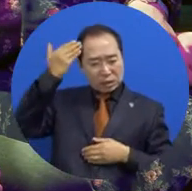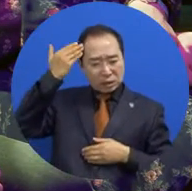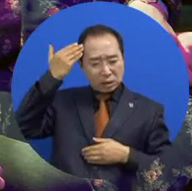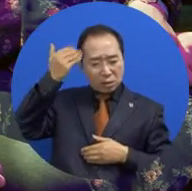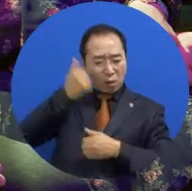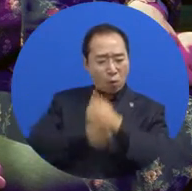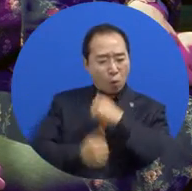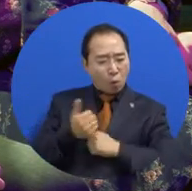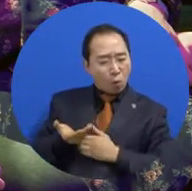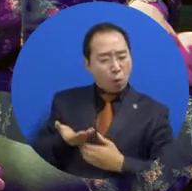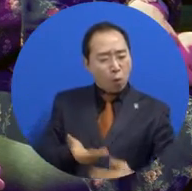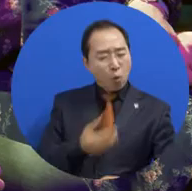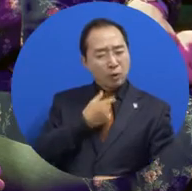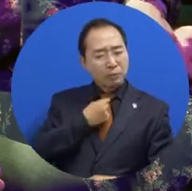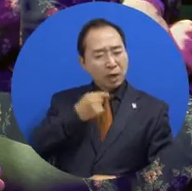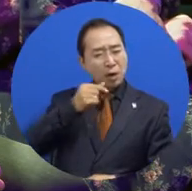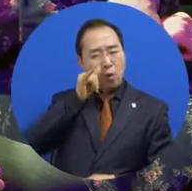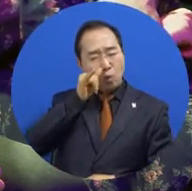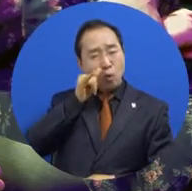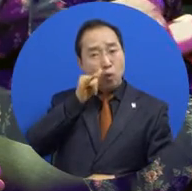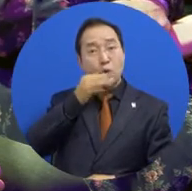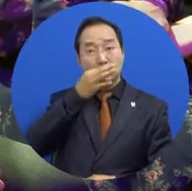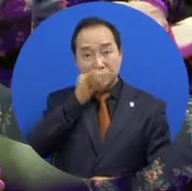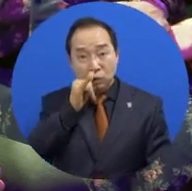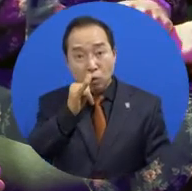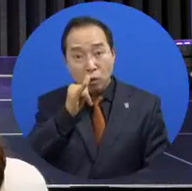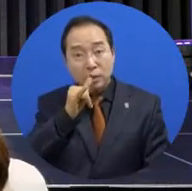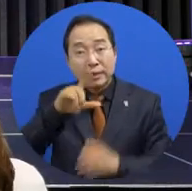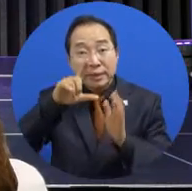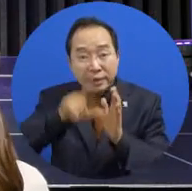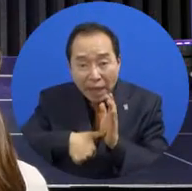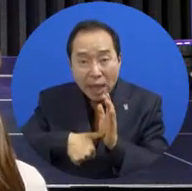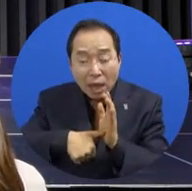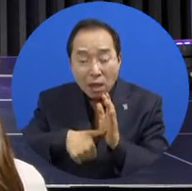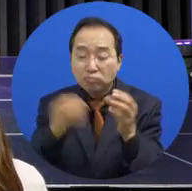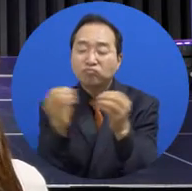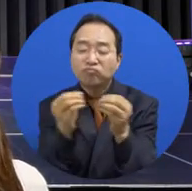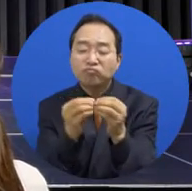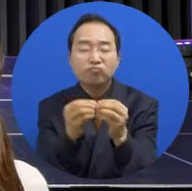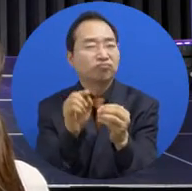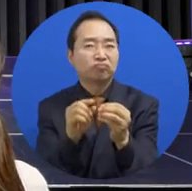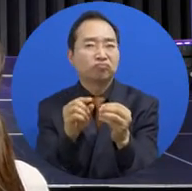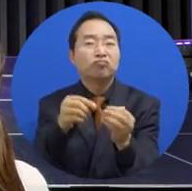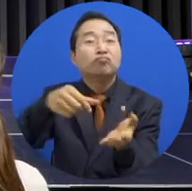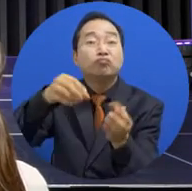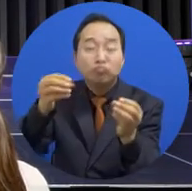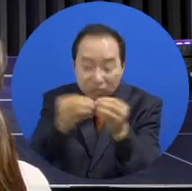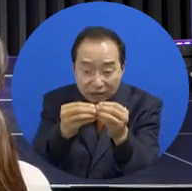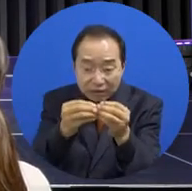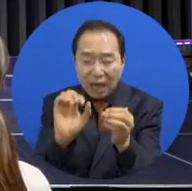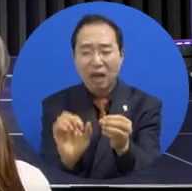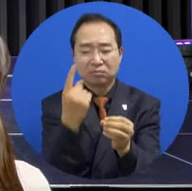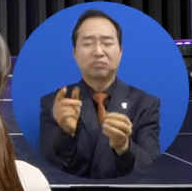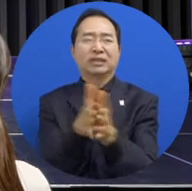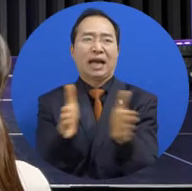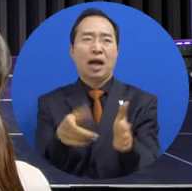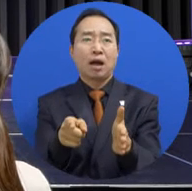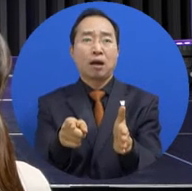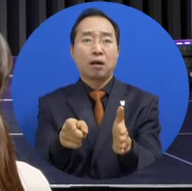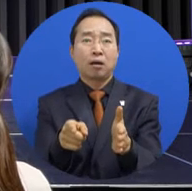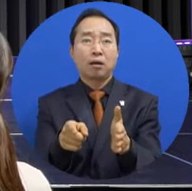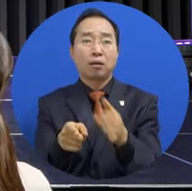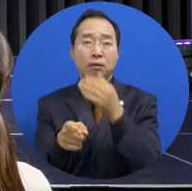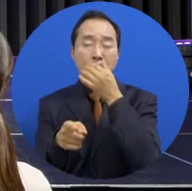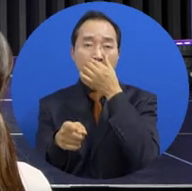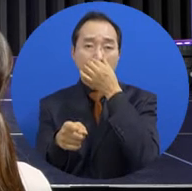계속 이 언어가 남았으면 좋겠다. 그럴 때 이제 뭐가 나옵니까? 문자가 나옵니다. 그래서